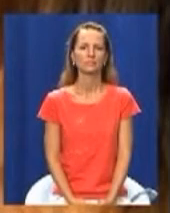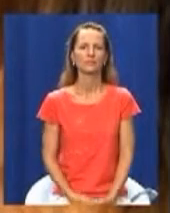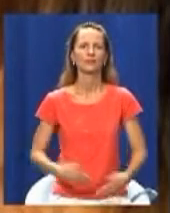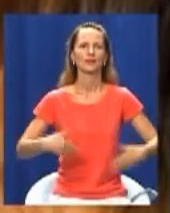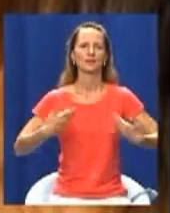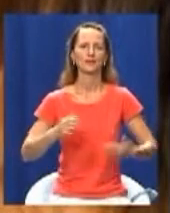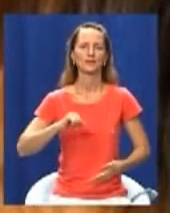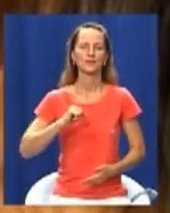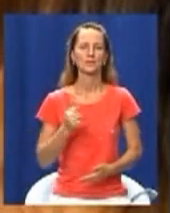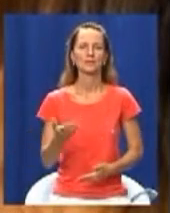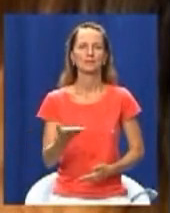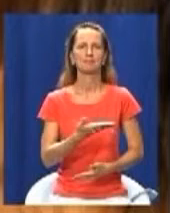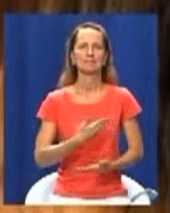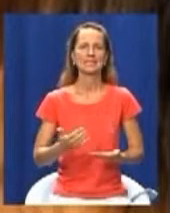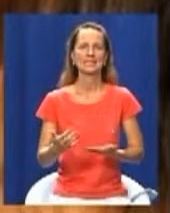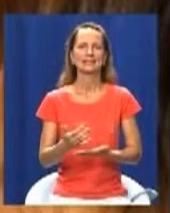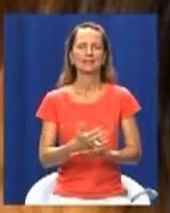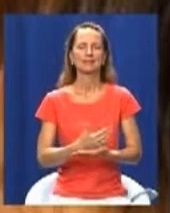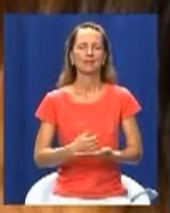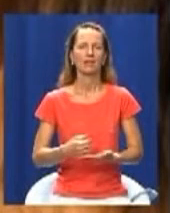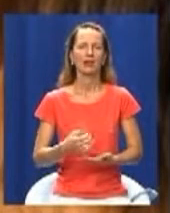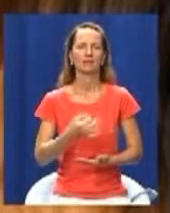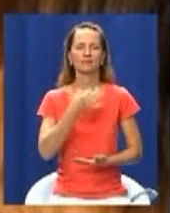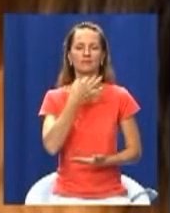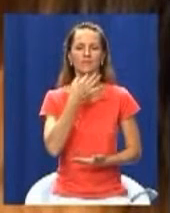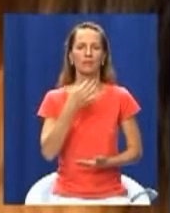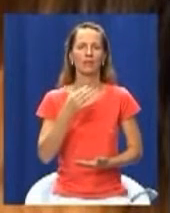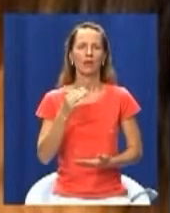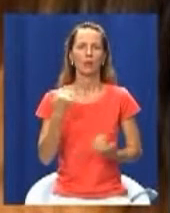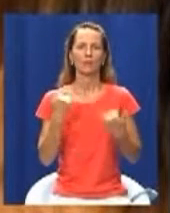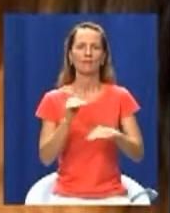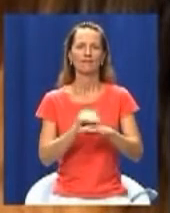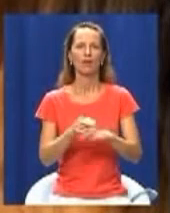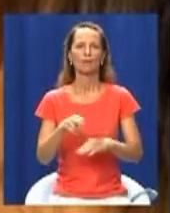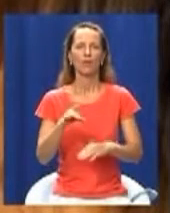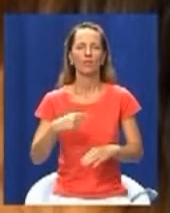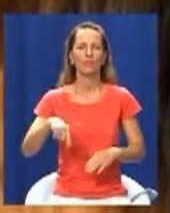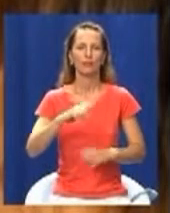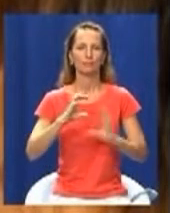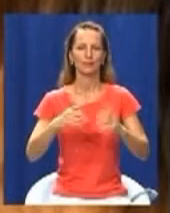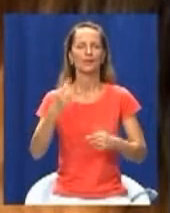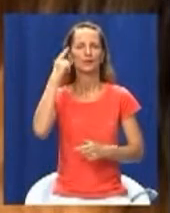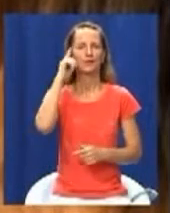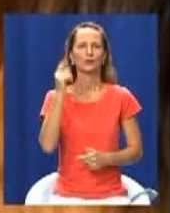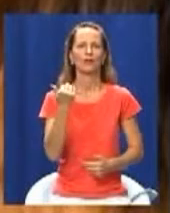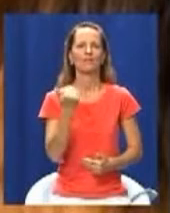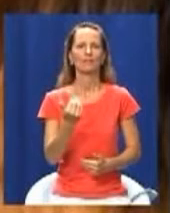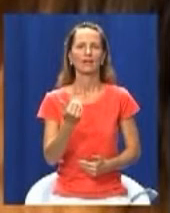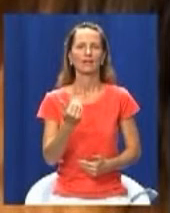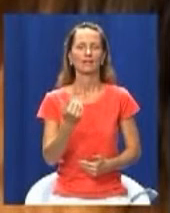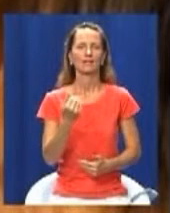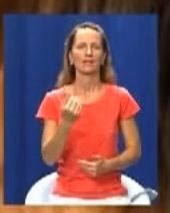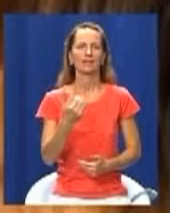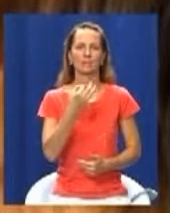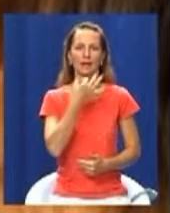Привіт, друзі! Ми збираємо для вас захоплюючі, часом несподівані факти про навколишній світ. Сподіваємося, що вони здадуться вам не